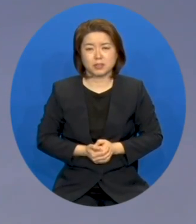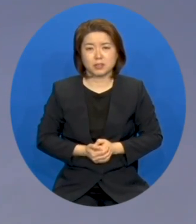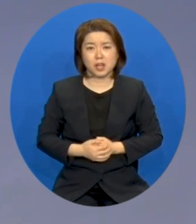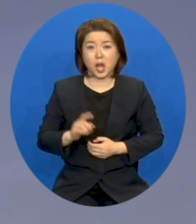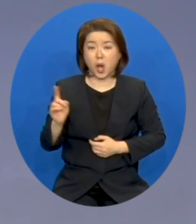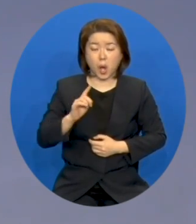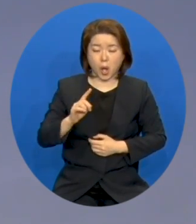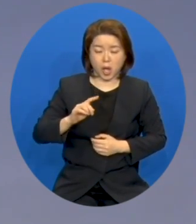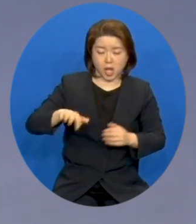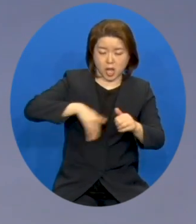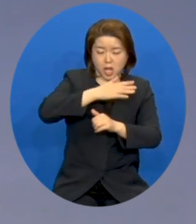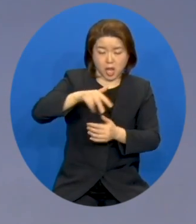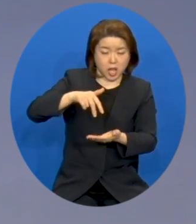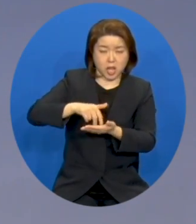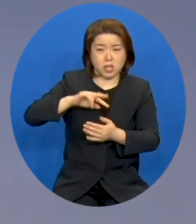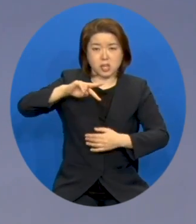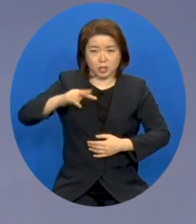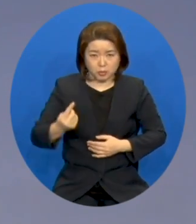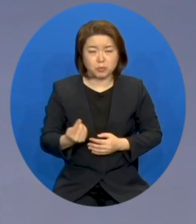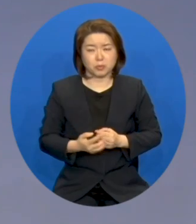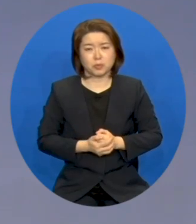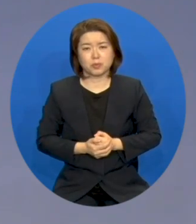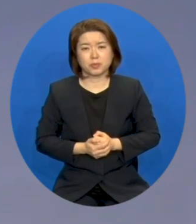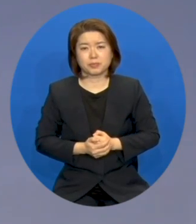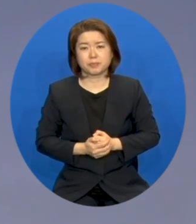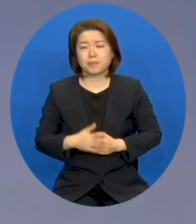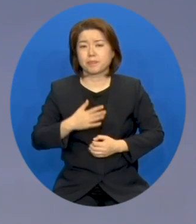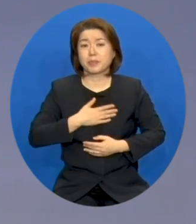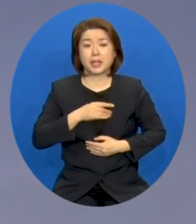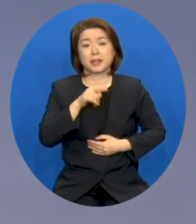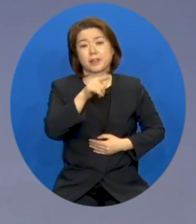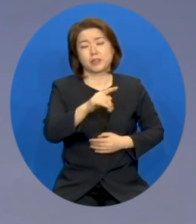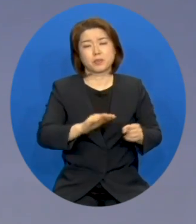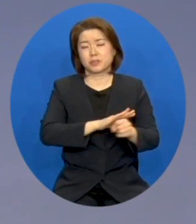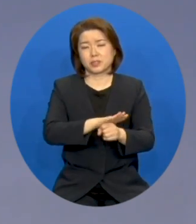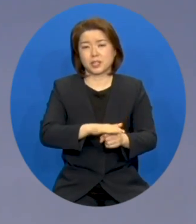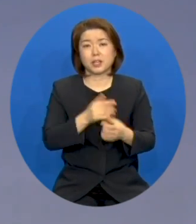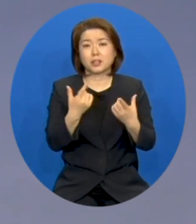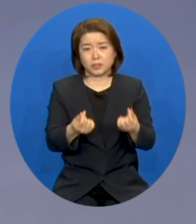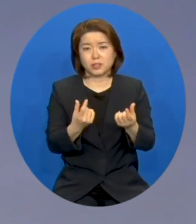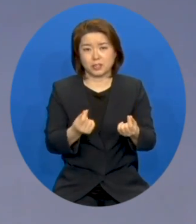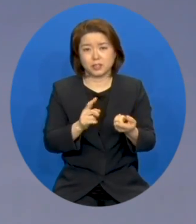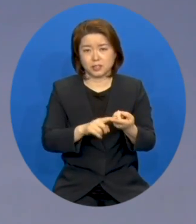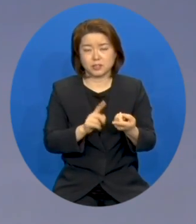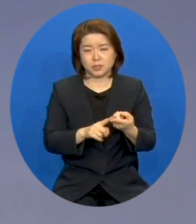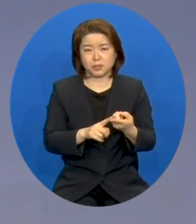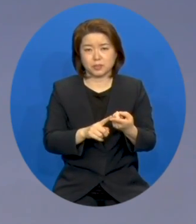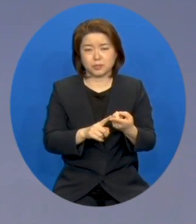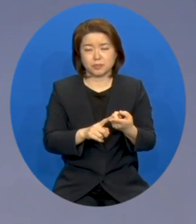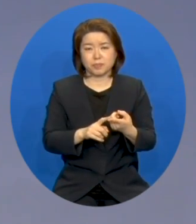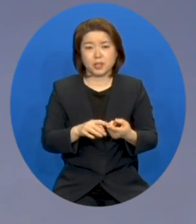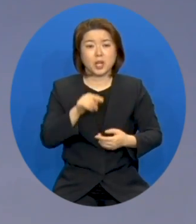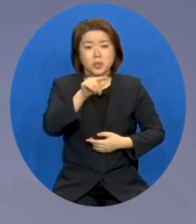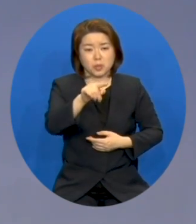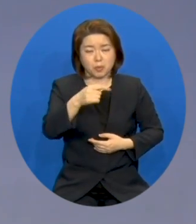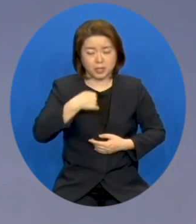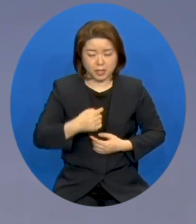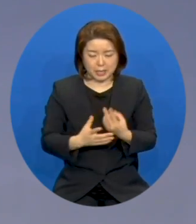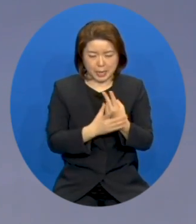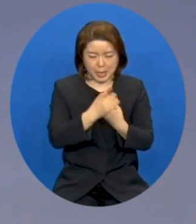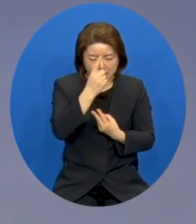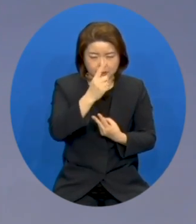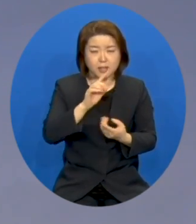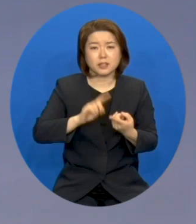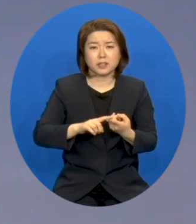어떤 형편과 처지에서도 내가 너를 사랑하는 것, 너와 한 몸이 된 것을